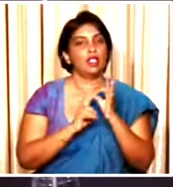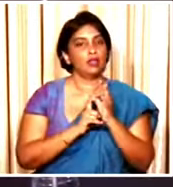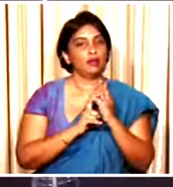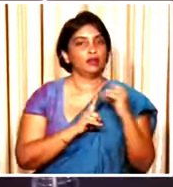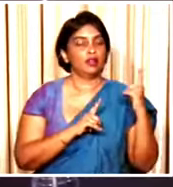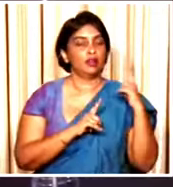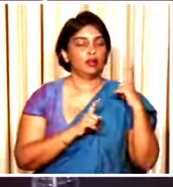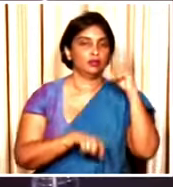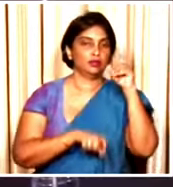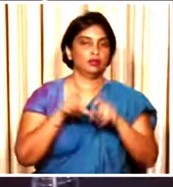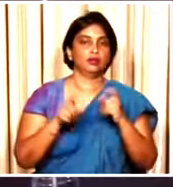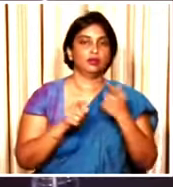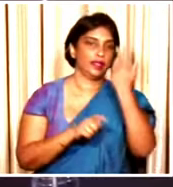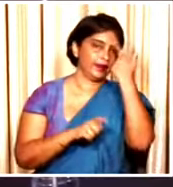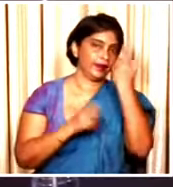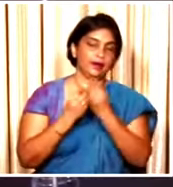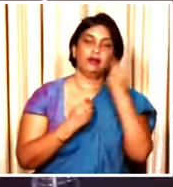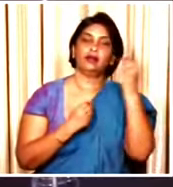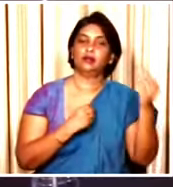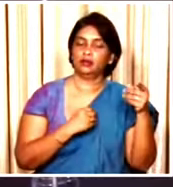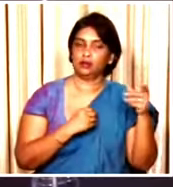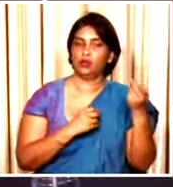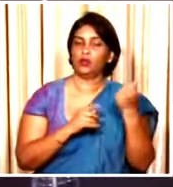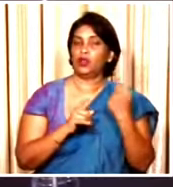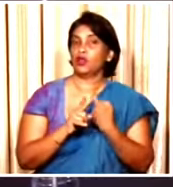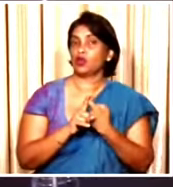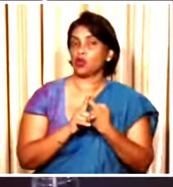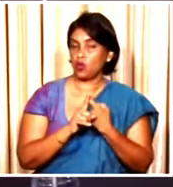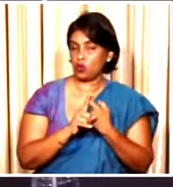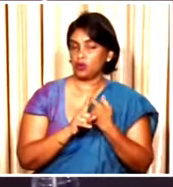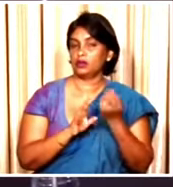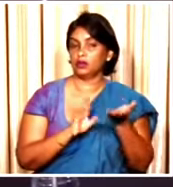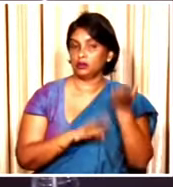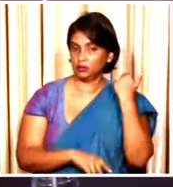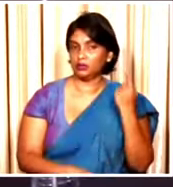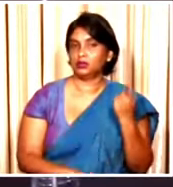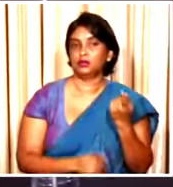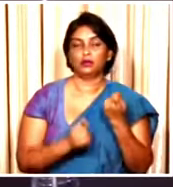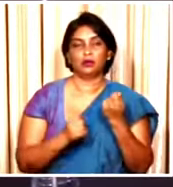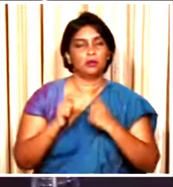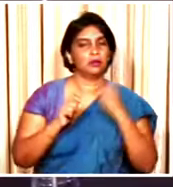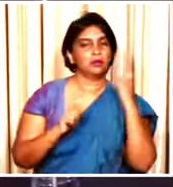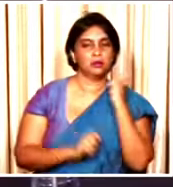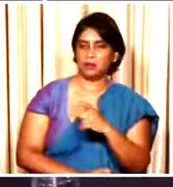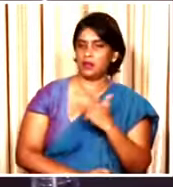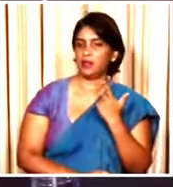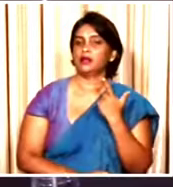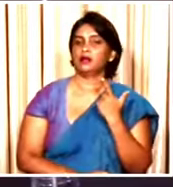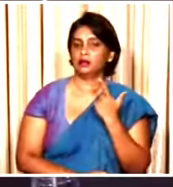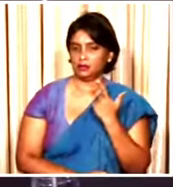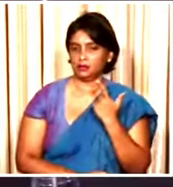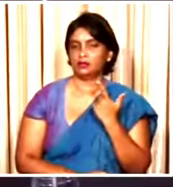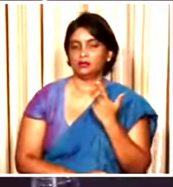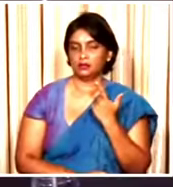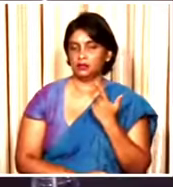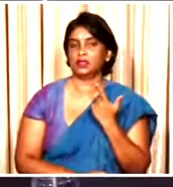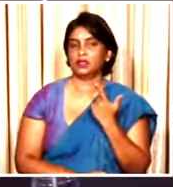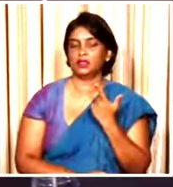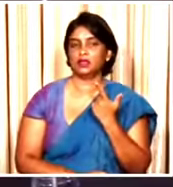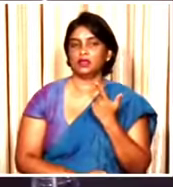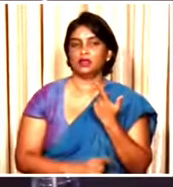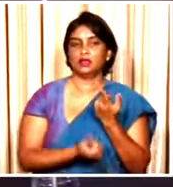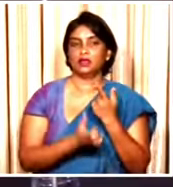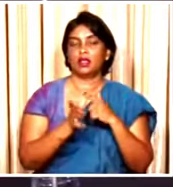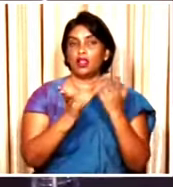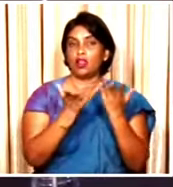ආරක්ෂක නිලධාරීන් සඳහා කුලියටදී රුපියල් කෝටියකට ආසන්න හිග කුලී මුදලක් අය කරගෙන නැතයි ජාතික